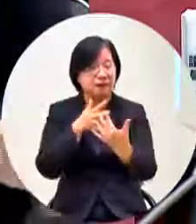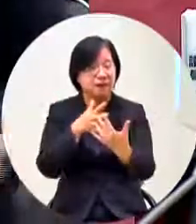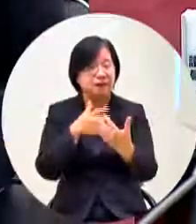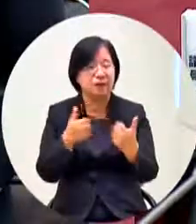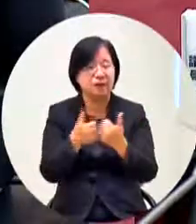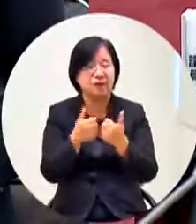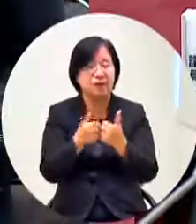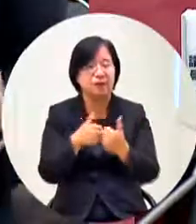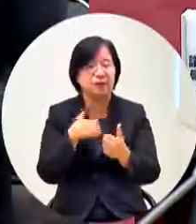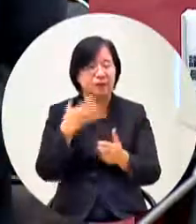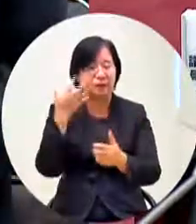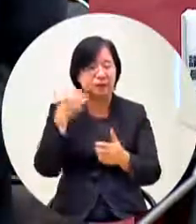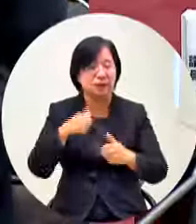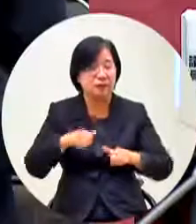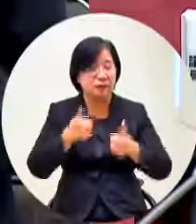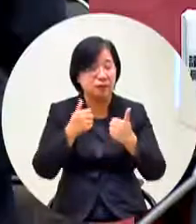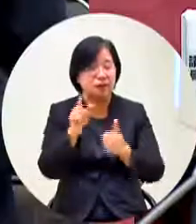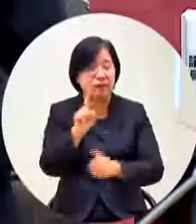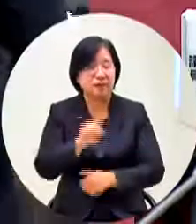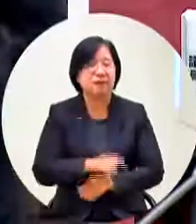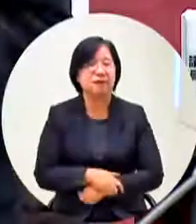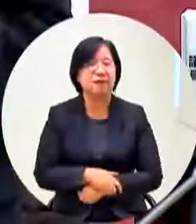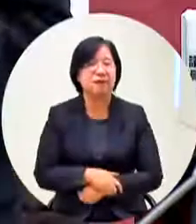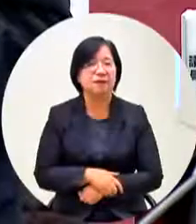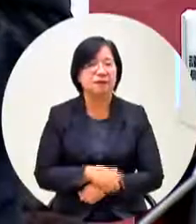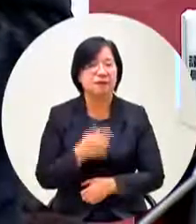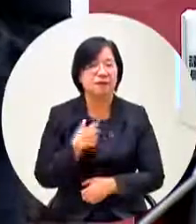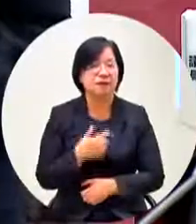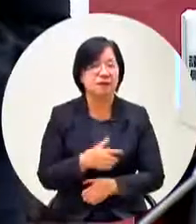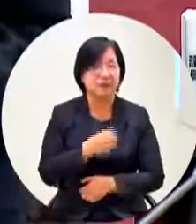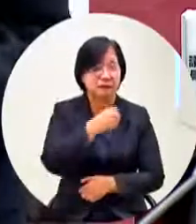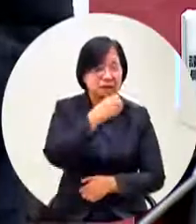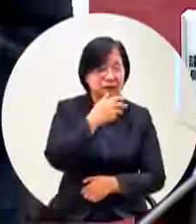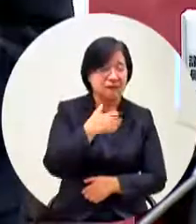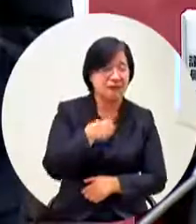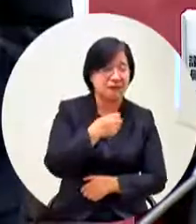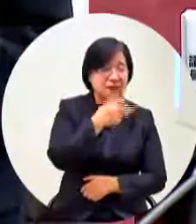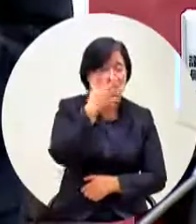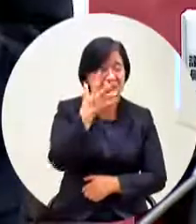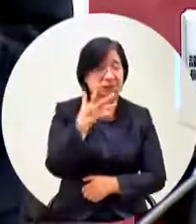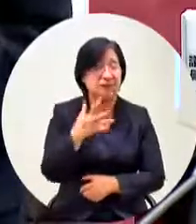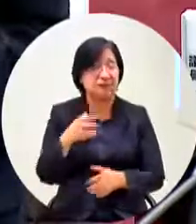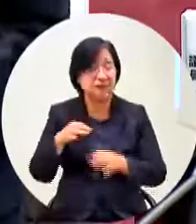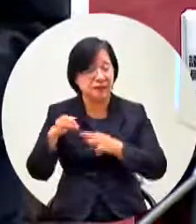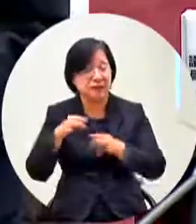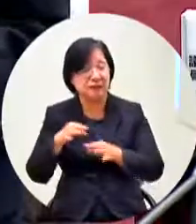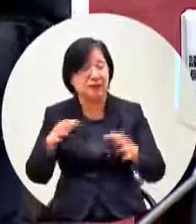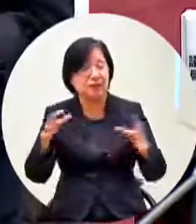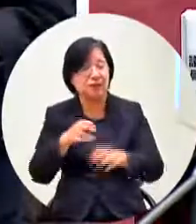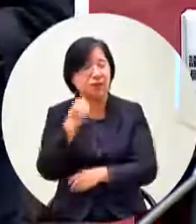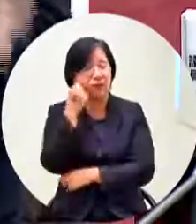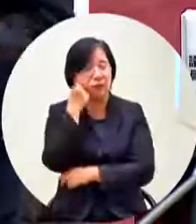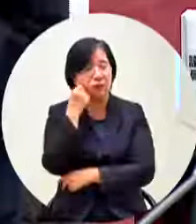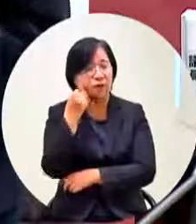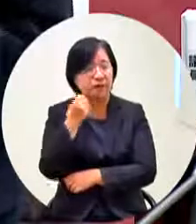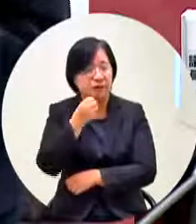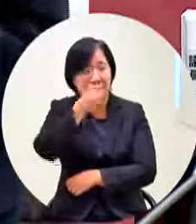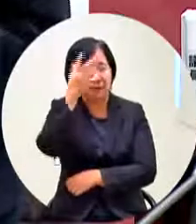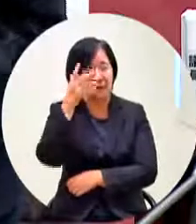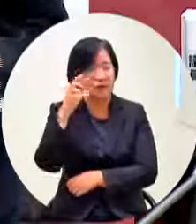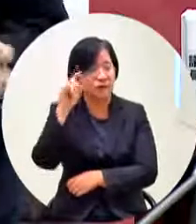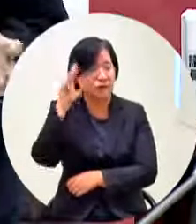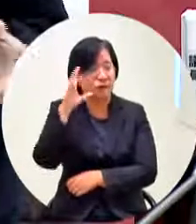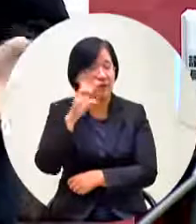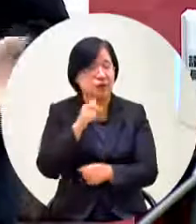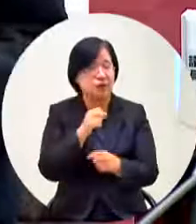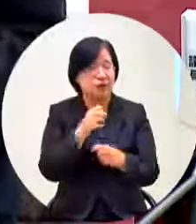个决议的方向大概就是朝青银共居跟青创基地 所以这个部分大概已经有一个共识了。那